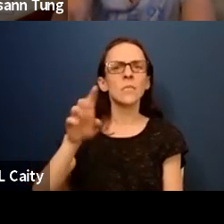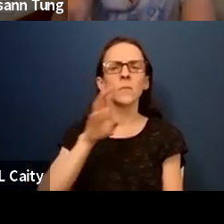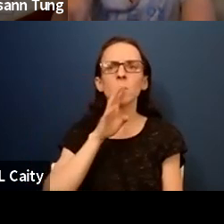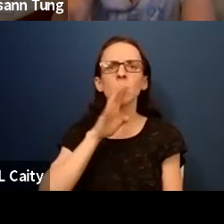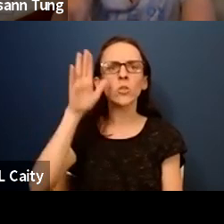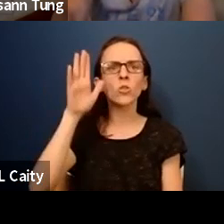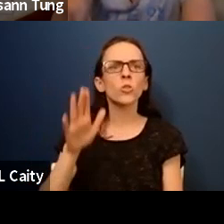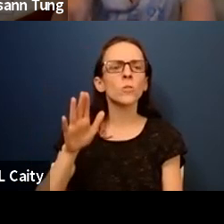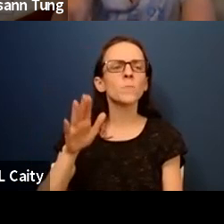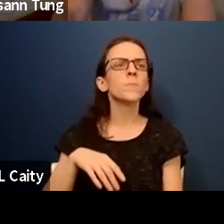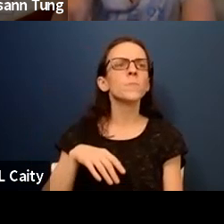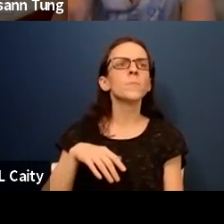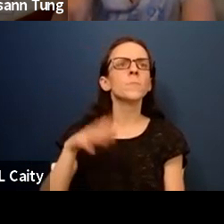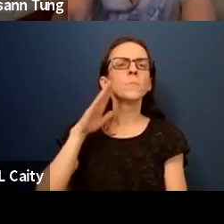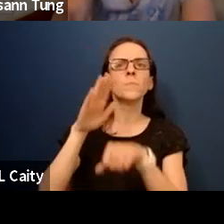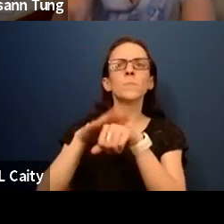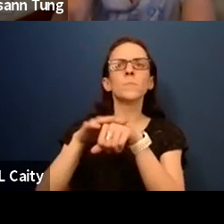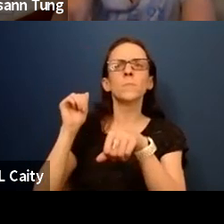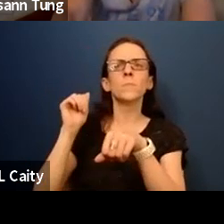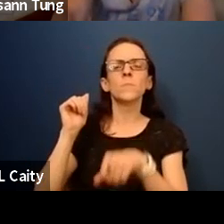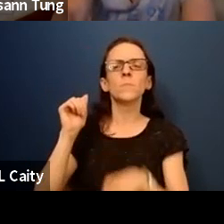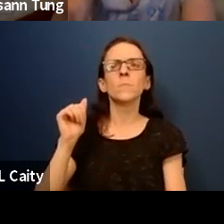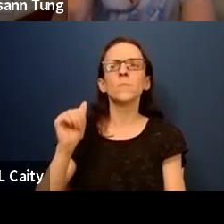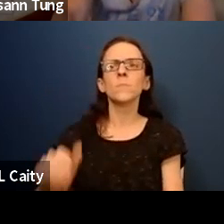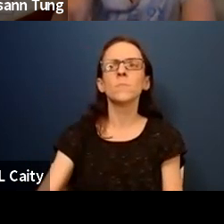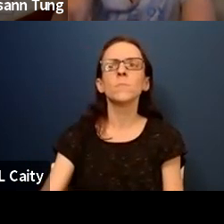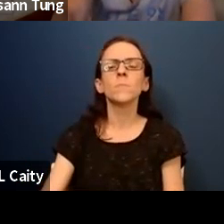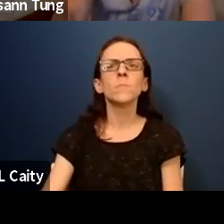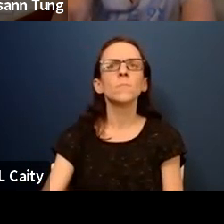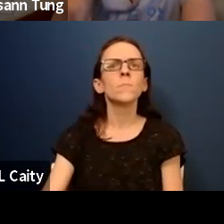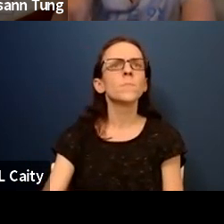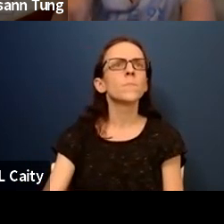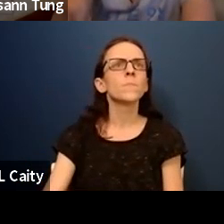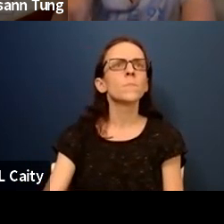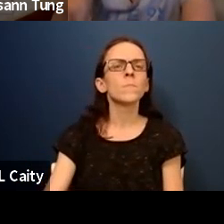Wang. Shirley Chen Wang 你喺咪度啊？